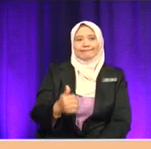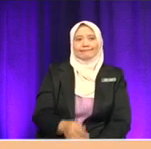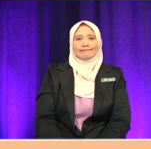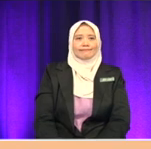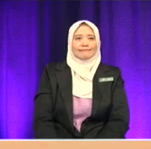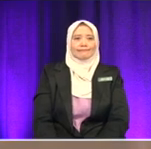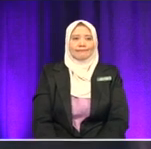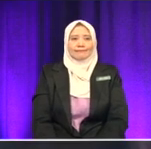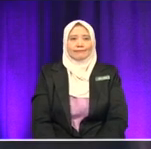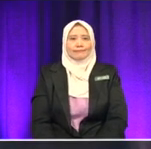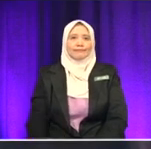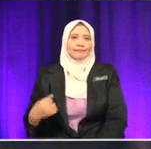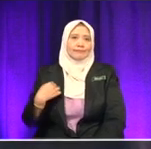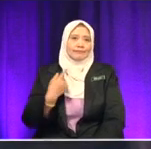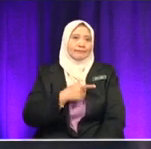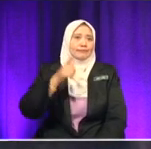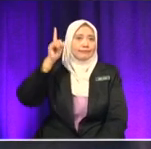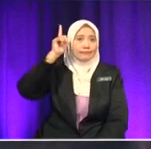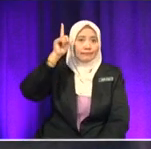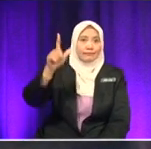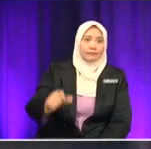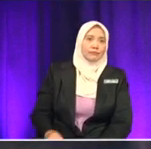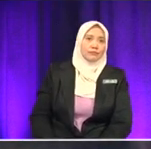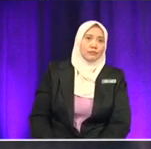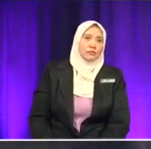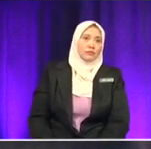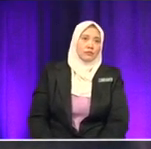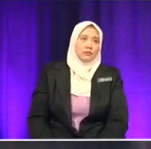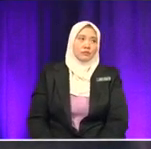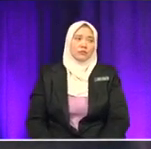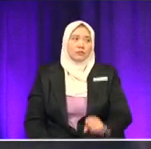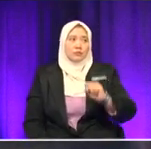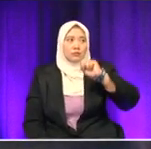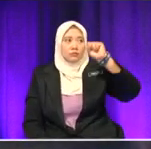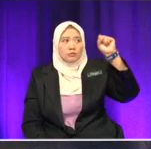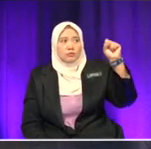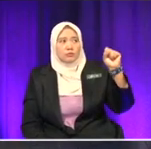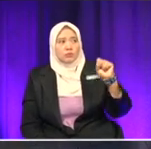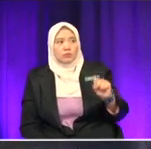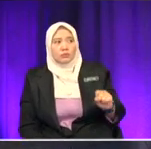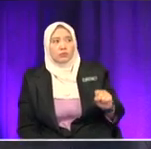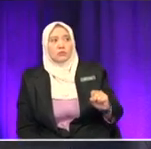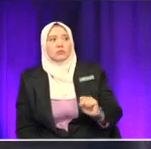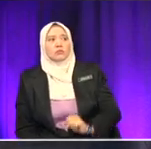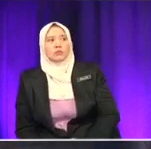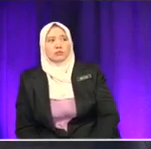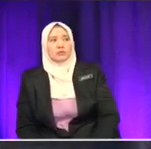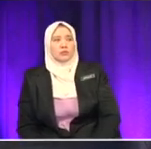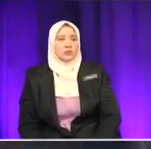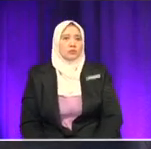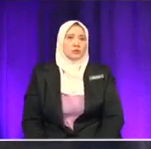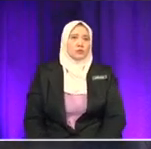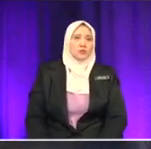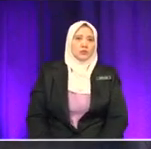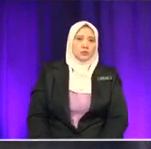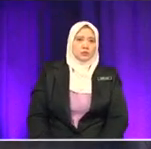Okey, mari kita beri kepada soalan yang seterusnya. Ini kan cikgu nak bagi Ifan jawab. Ifan jawab? Okey, okey. Ifan, okay, kita